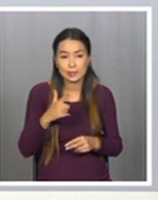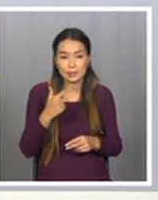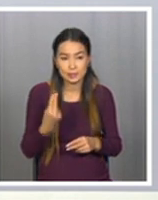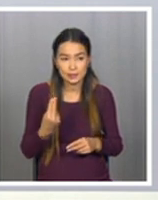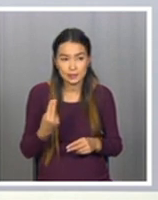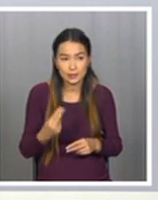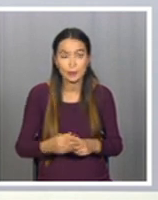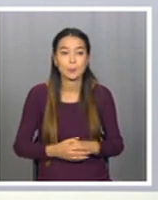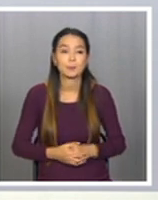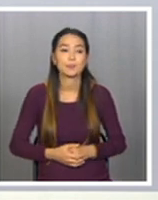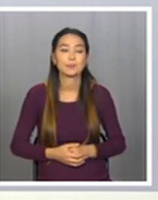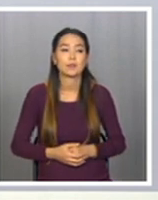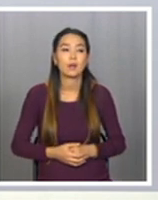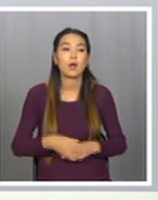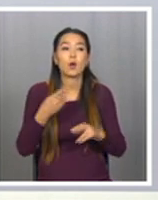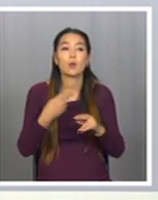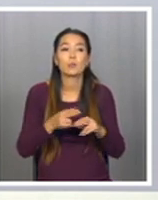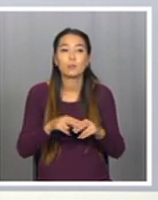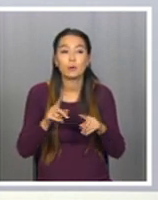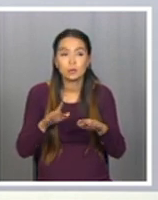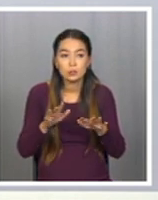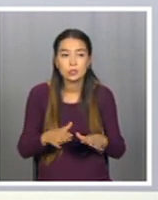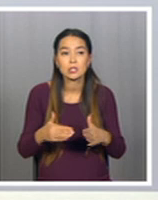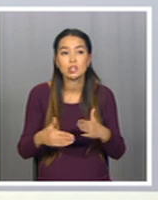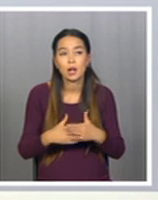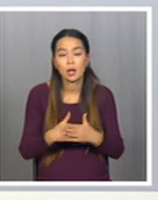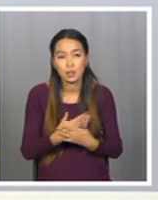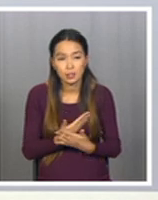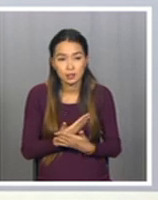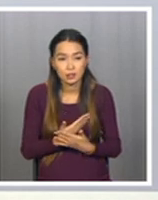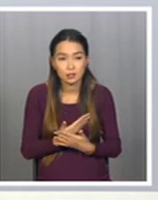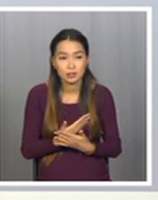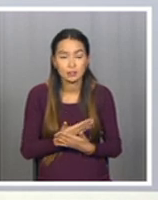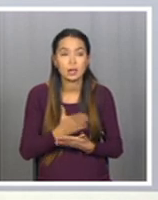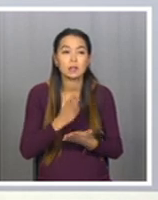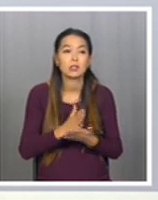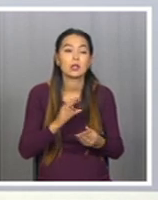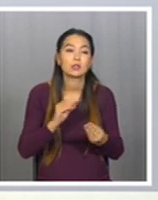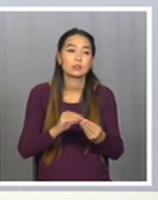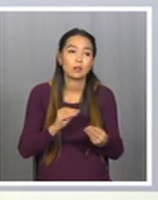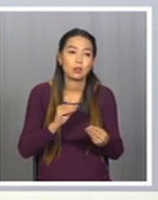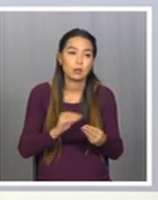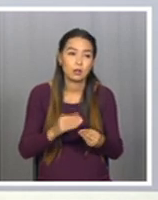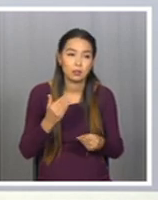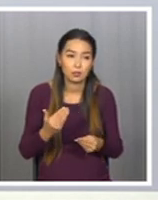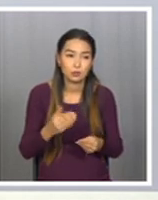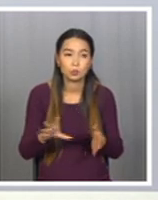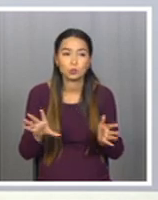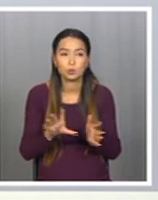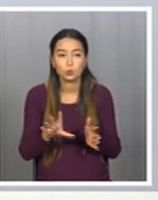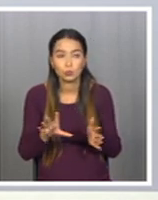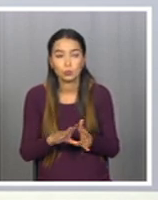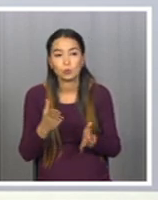Енді ол периодымыз жаңағы тұрақты тоққа жалғанған кездегі тоқтың